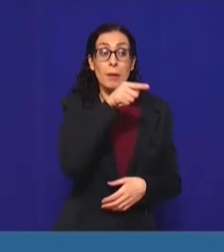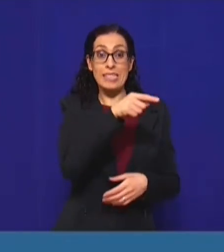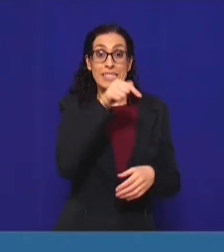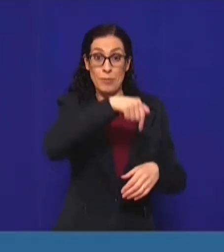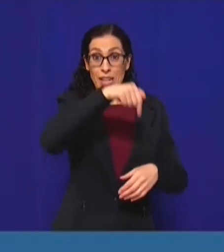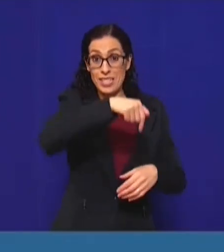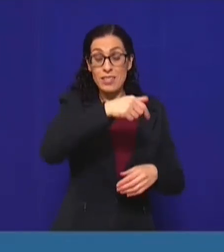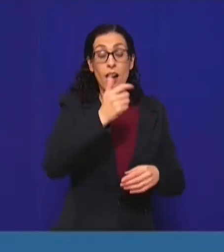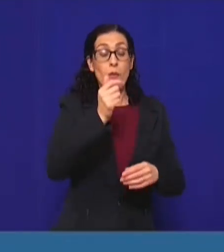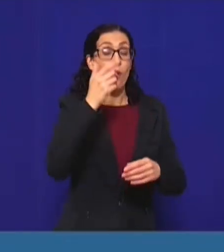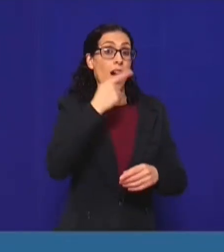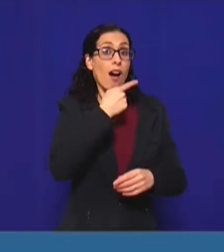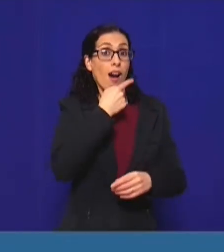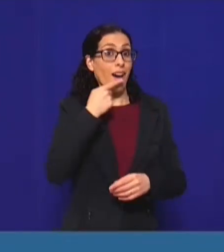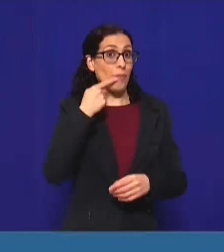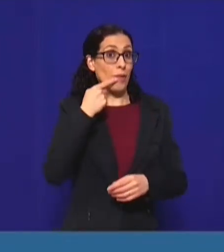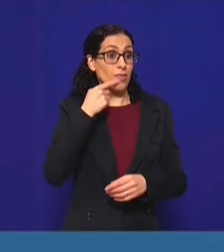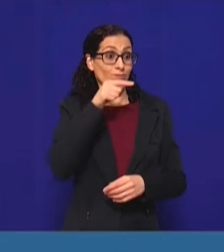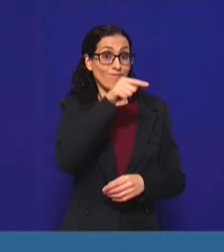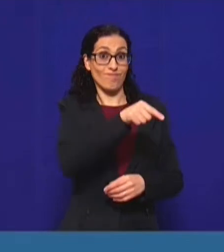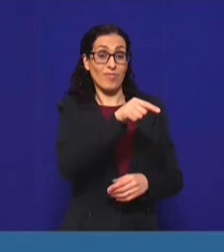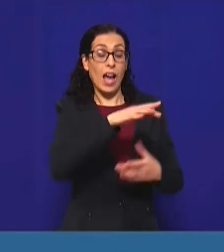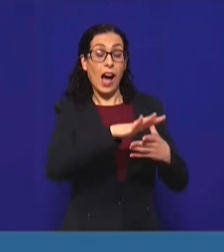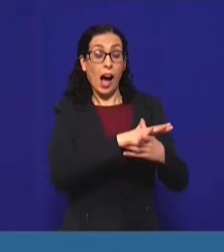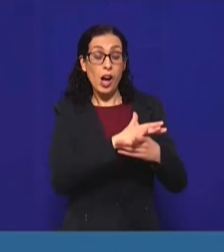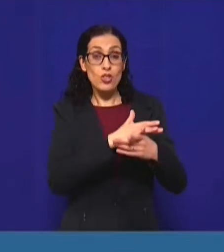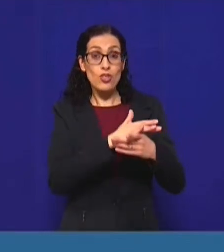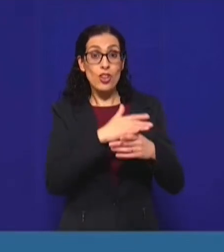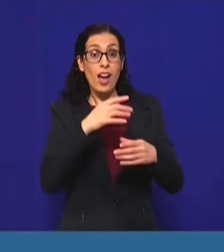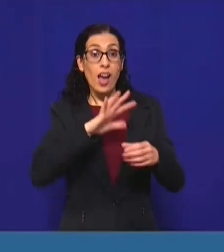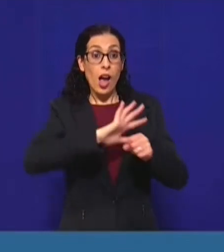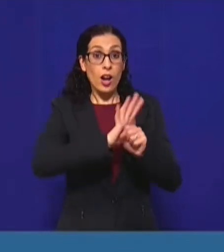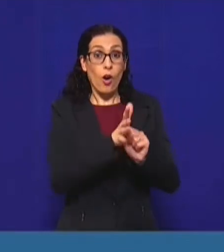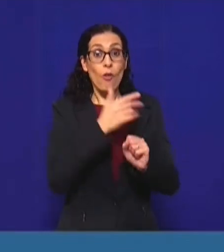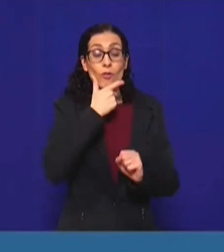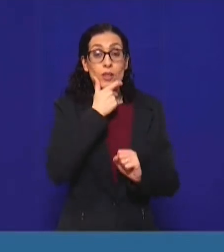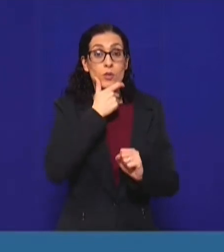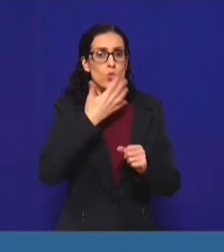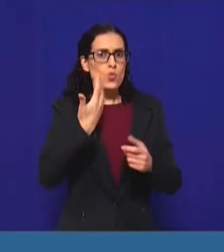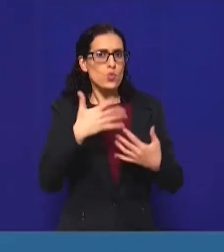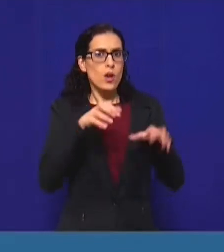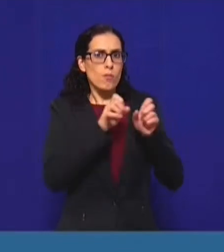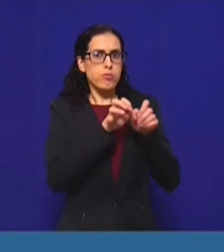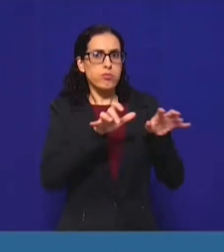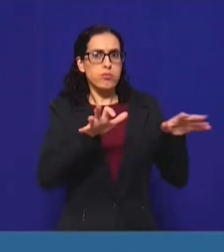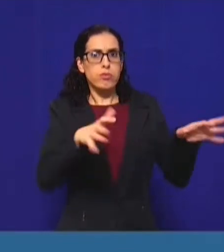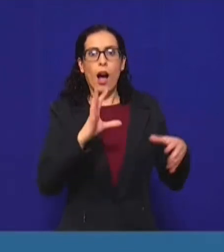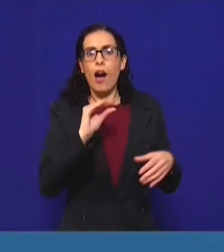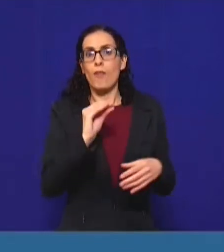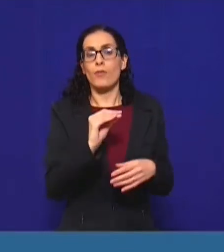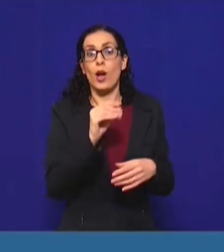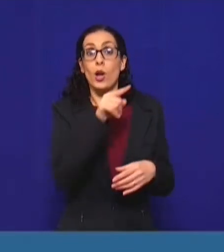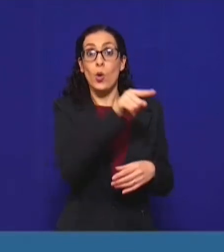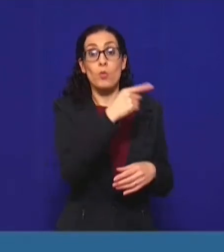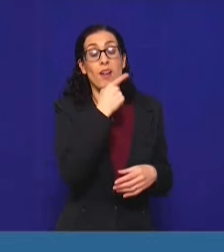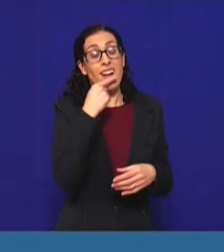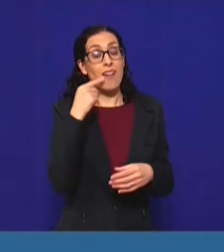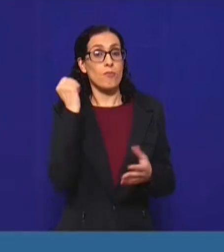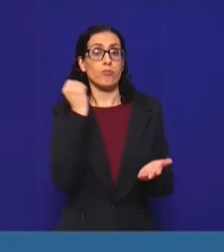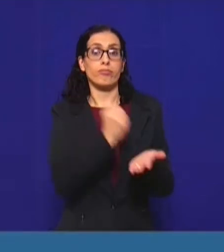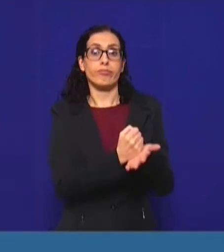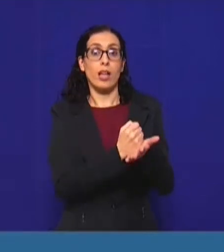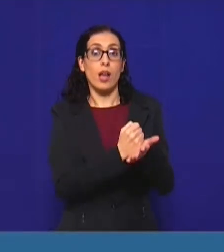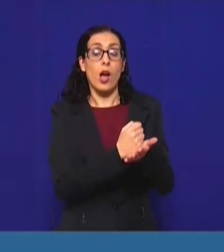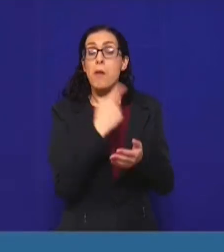zone għaliex hemmhekk hemm it-trasmissjoni ta' dan il-varjant li huwa għaddej. U għalhekk huma qegħdin fir-red zone allura kull min jiġi minn